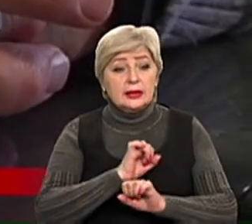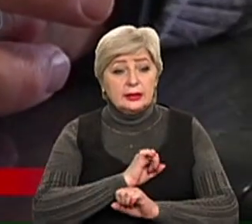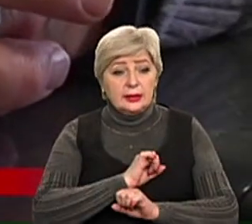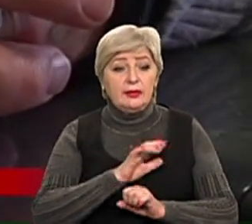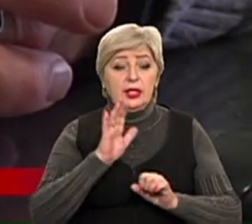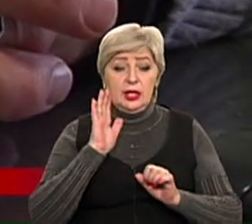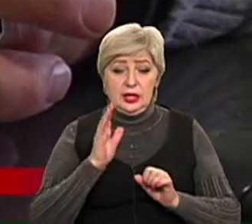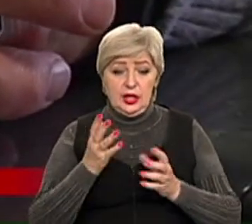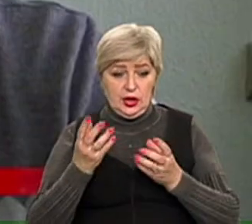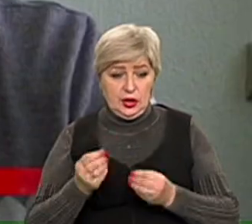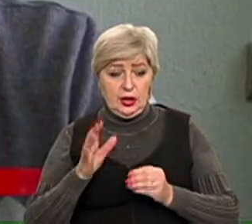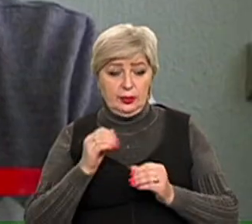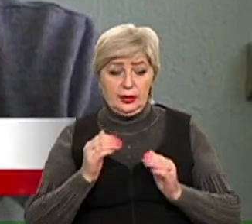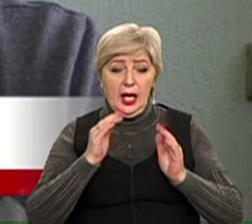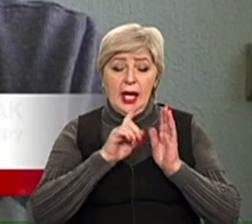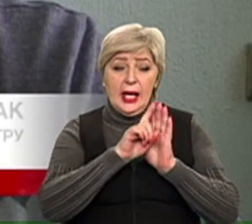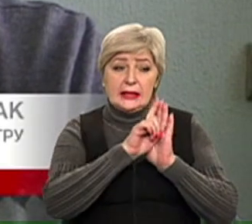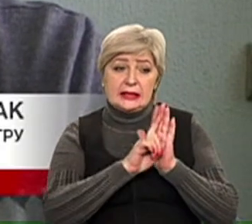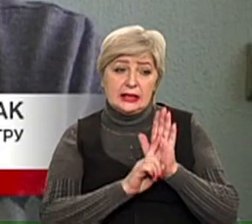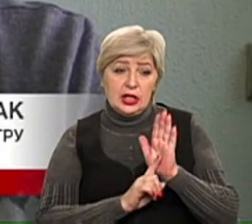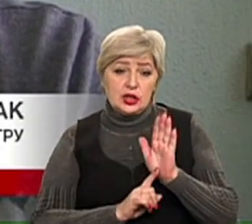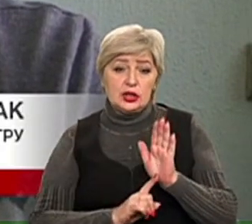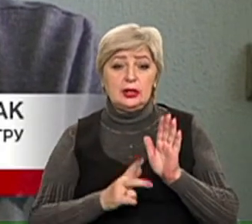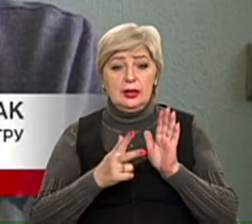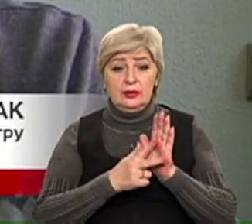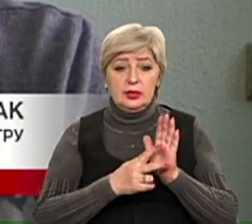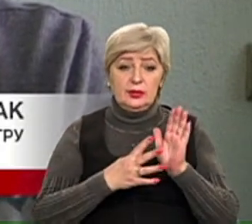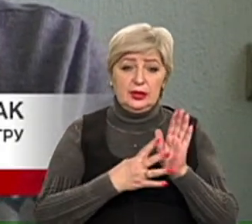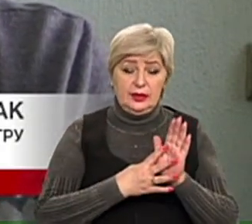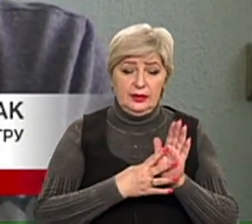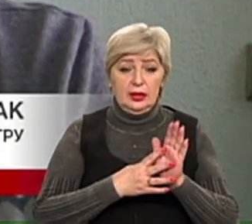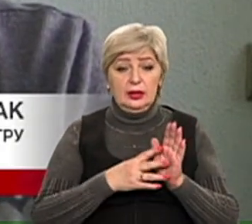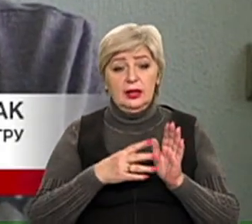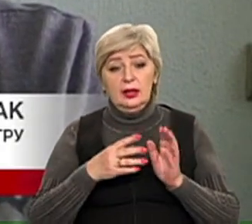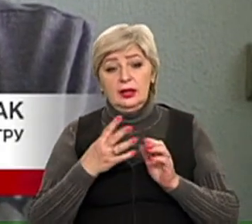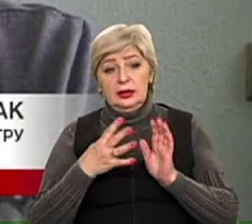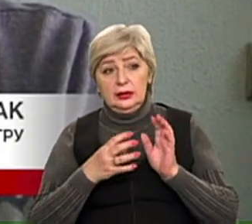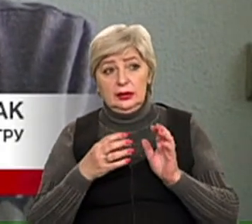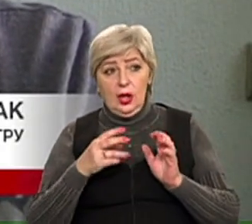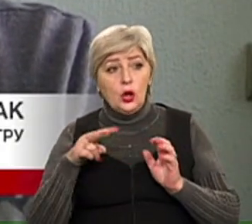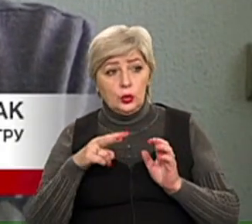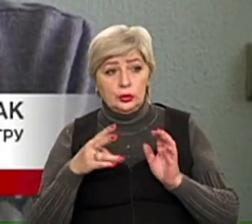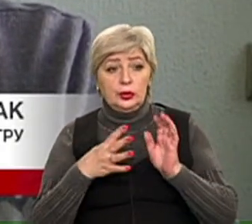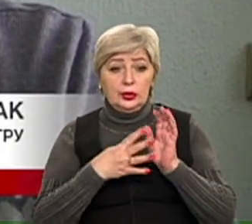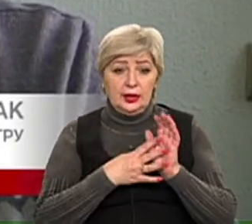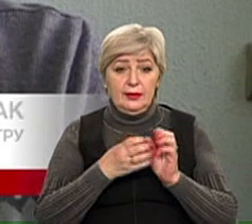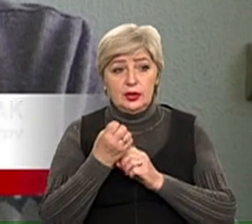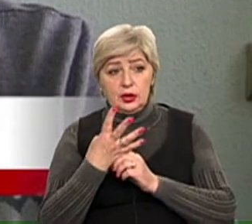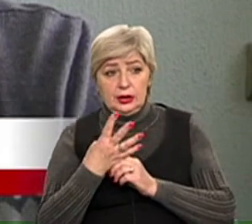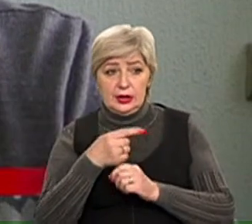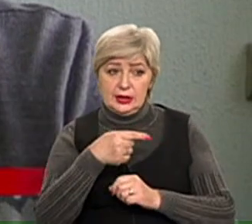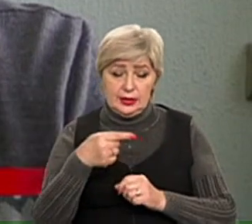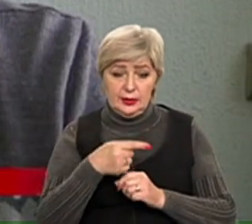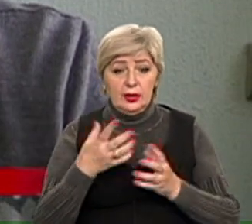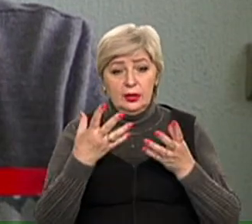повітря, опадів не передбачається. На 8-9 лютого вночі 9-14 морозу, 8-го в